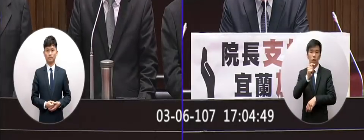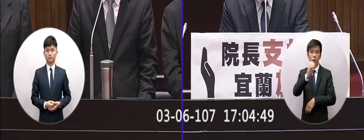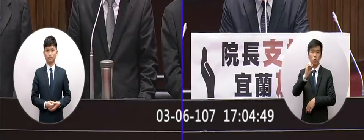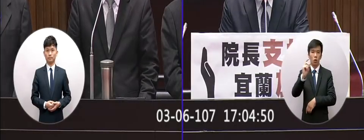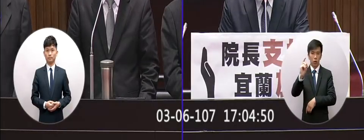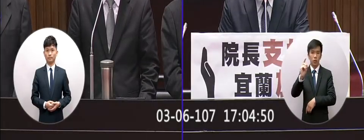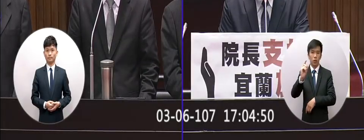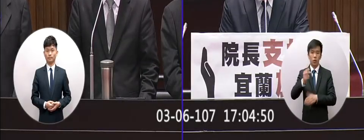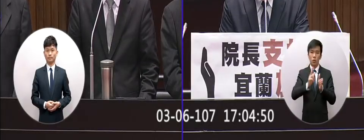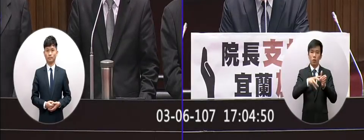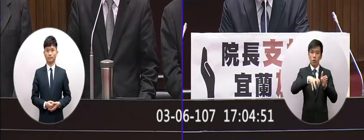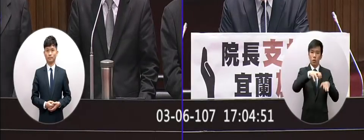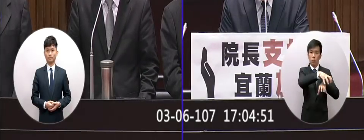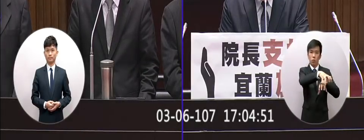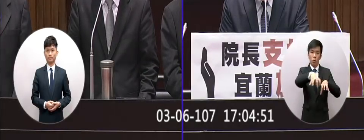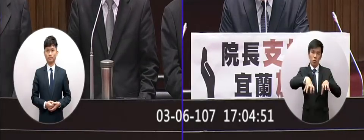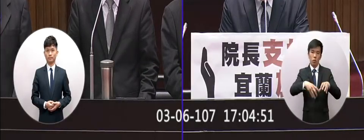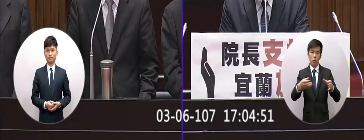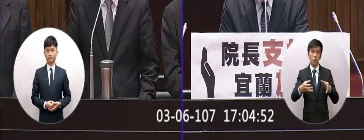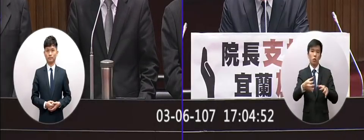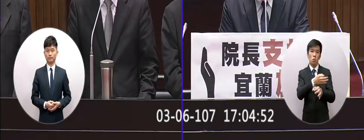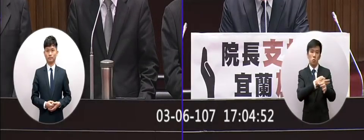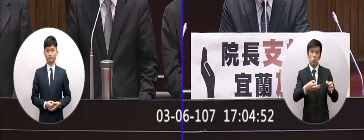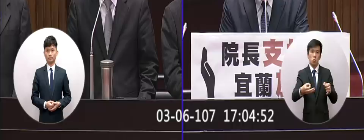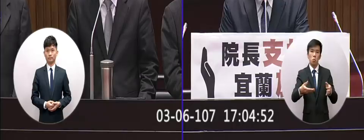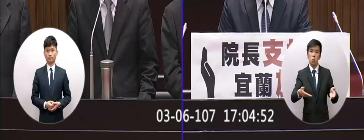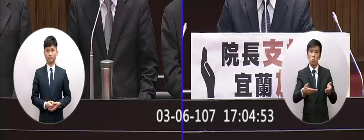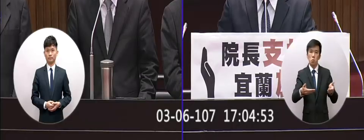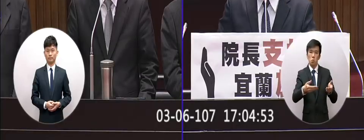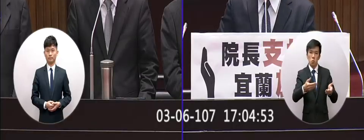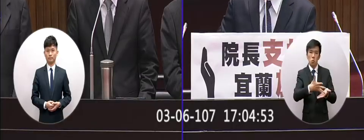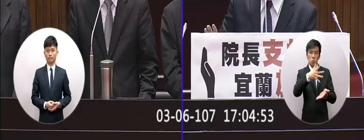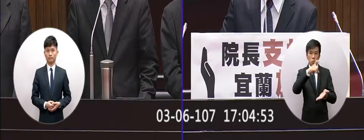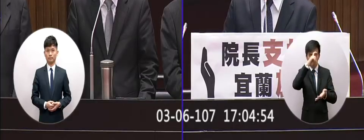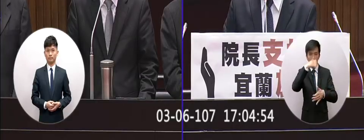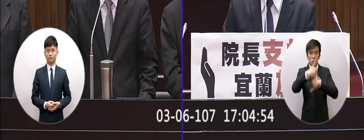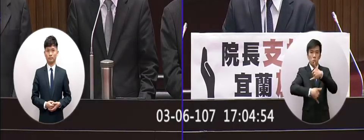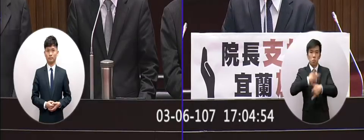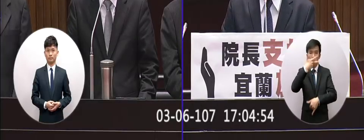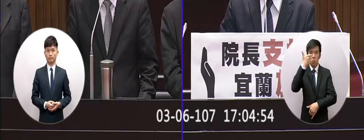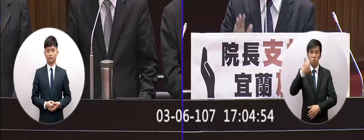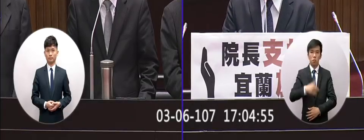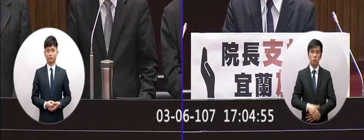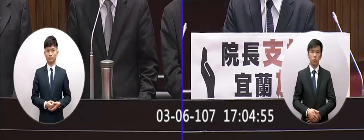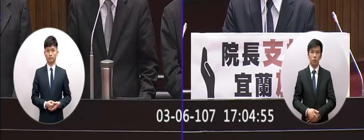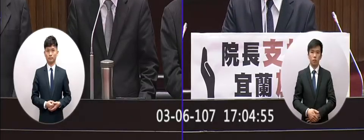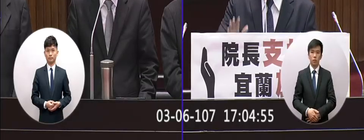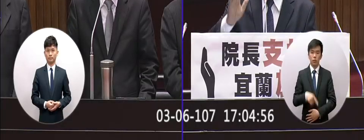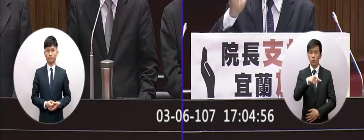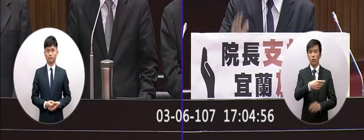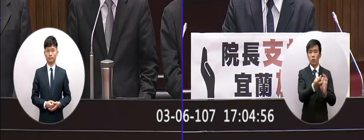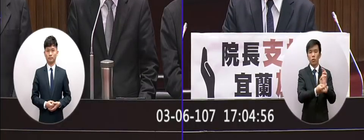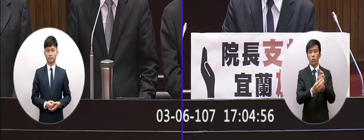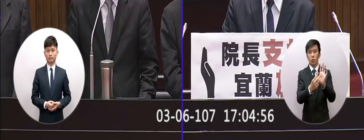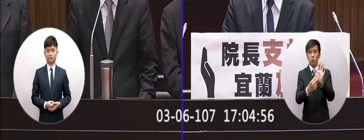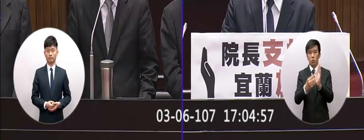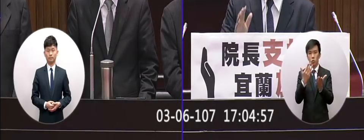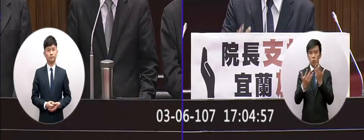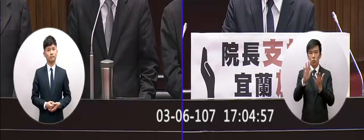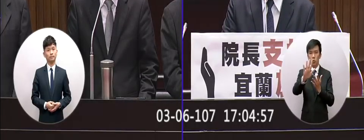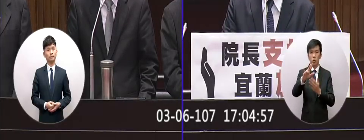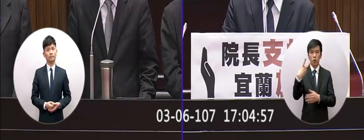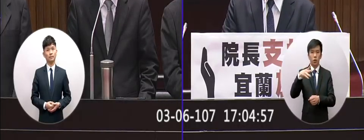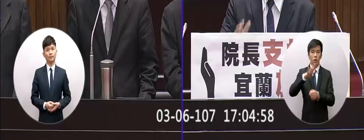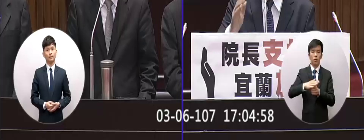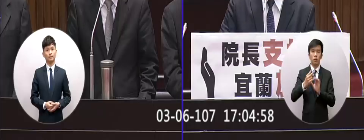站周边的发展，建立生活机能便利的生活圈。我想这个已经讲得很清楚，我就不再讲了，拜托，就是说